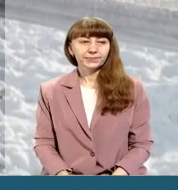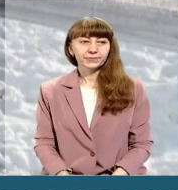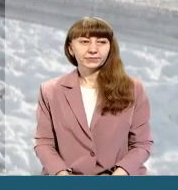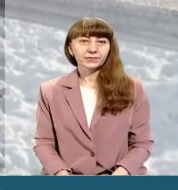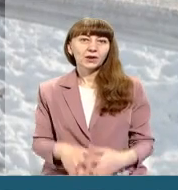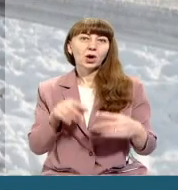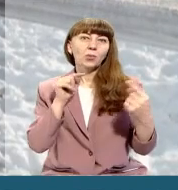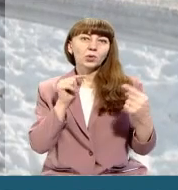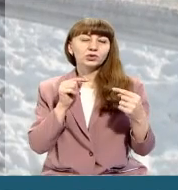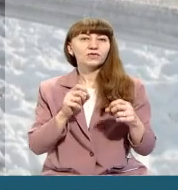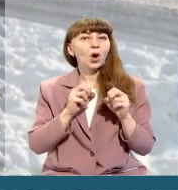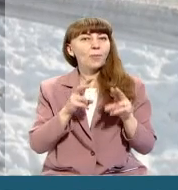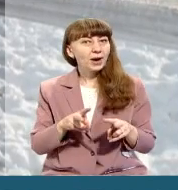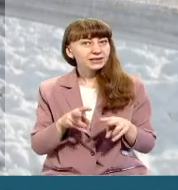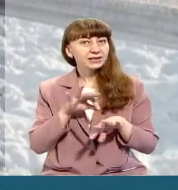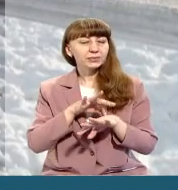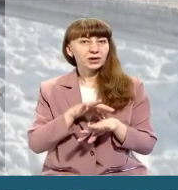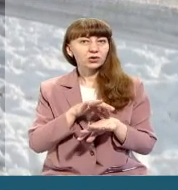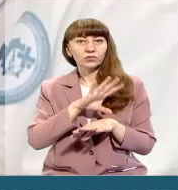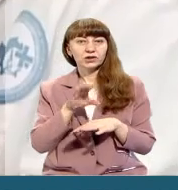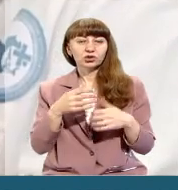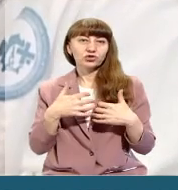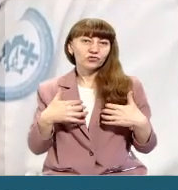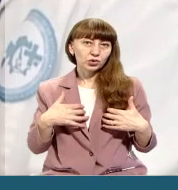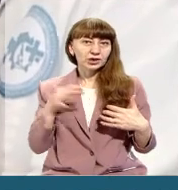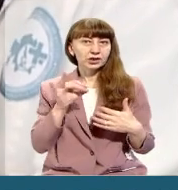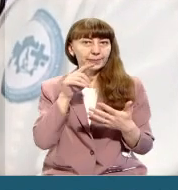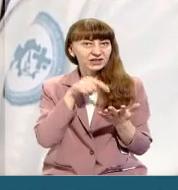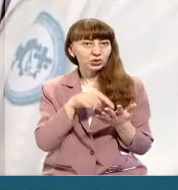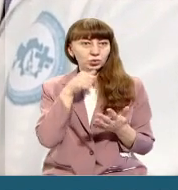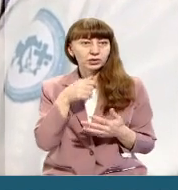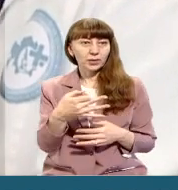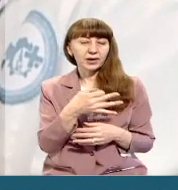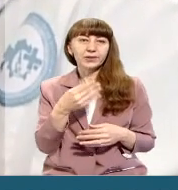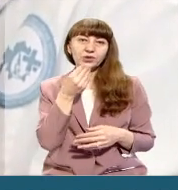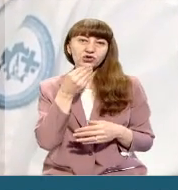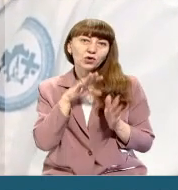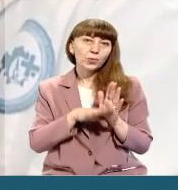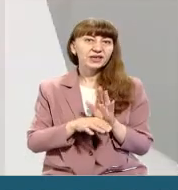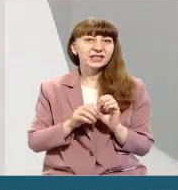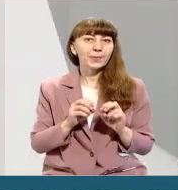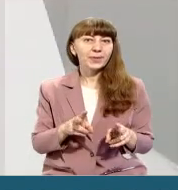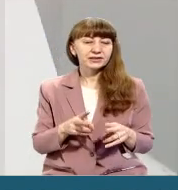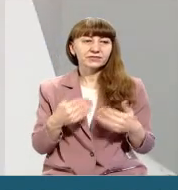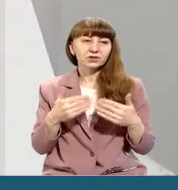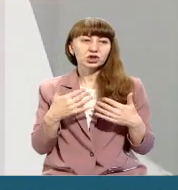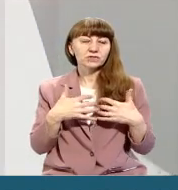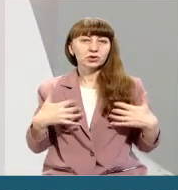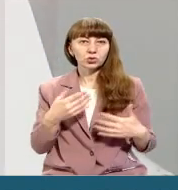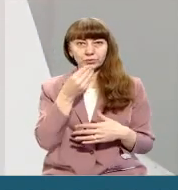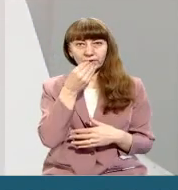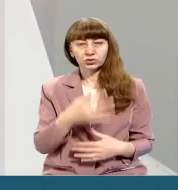заболеваний у всего поголовья животных и птиц области качественная проверка пищевой безопасности выпускаемой животноводческой